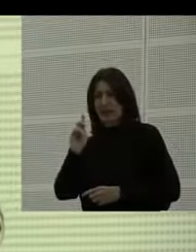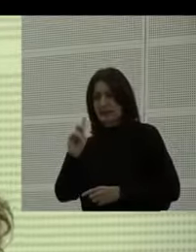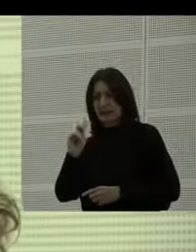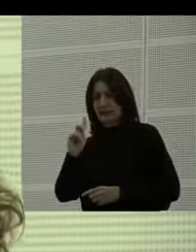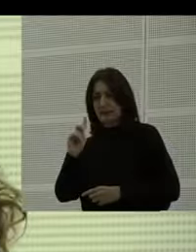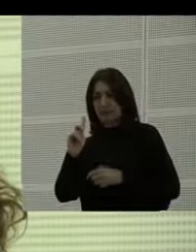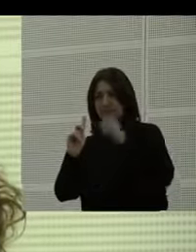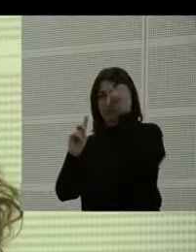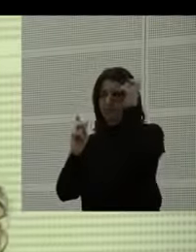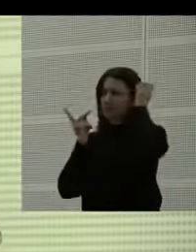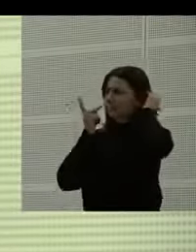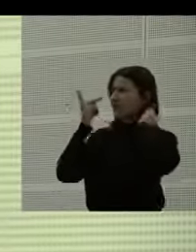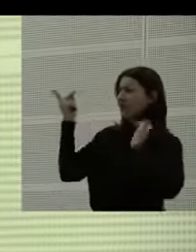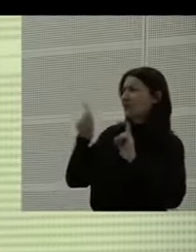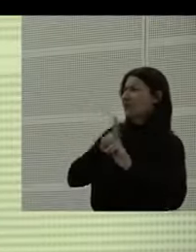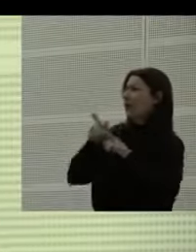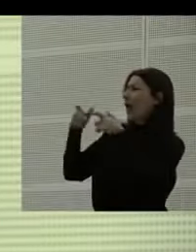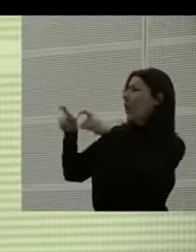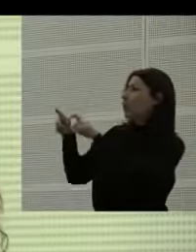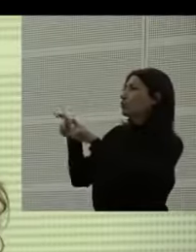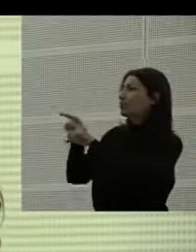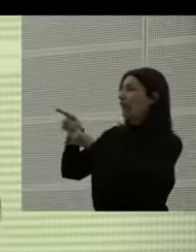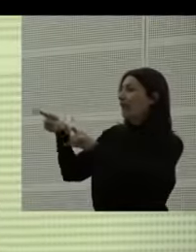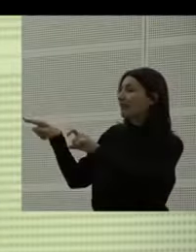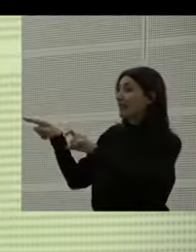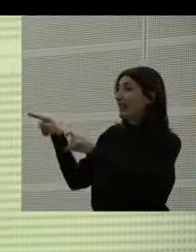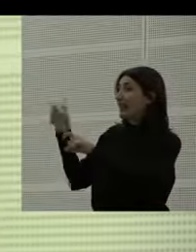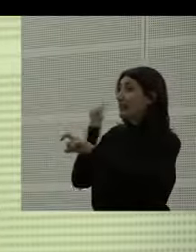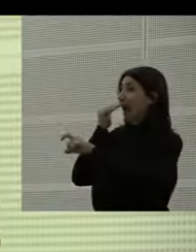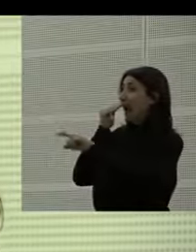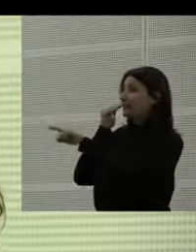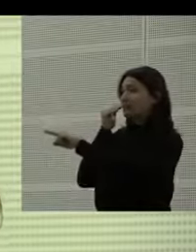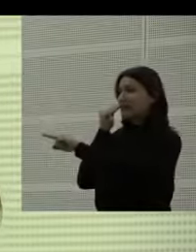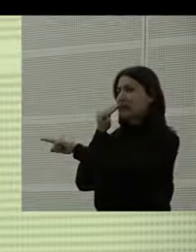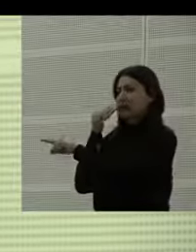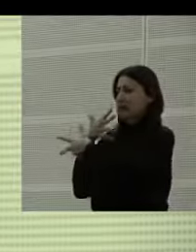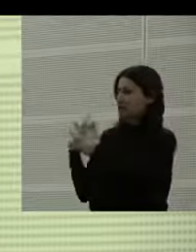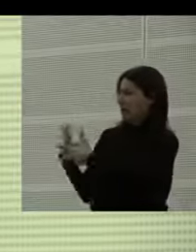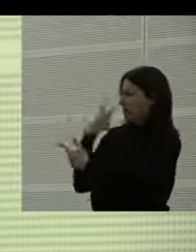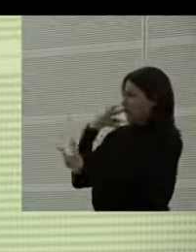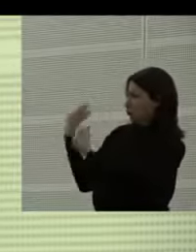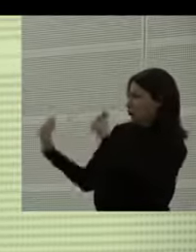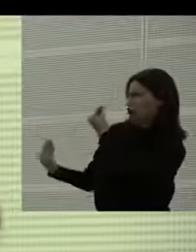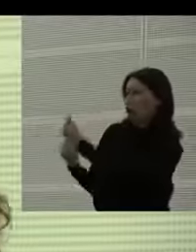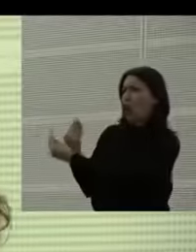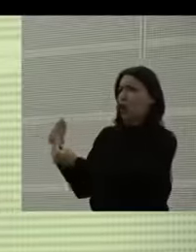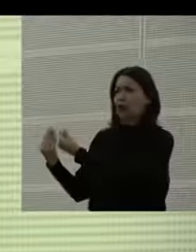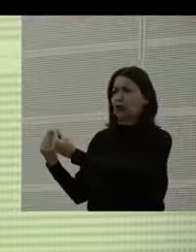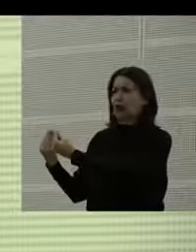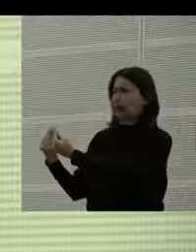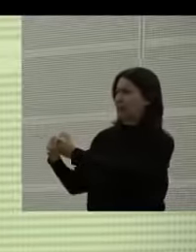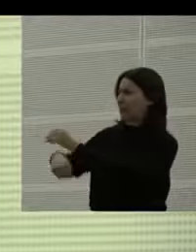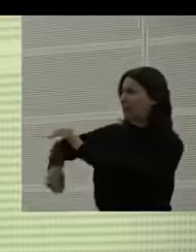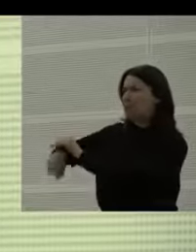miei cuginetti amavano giochi a